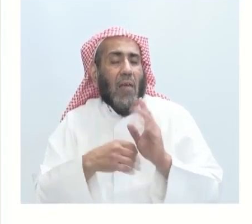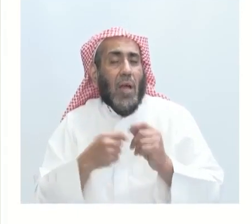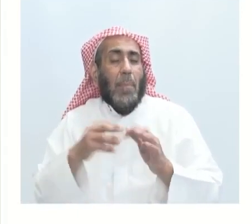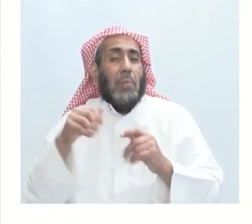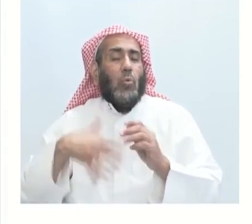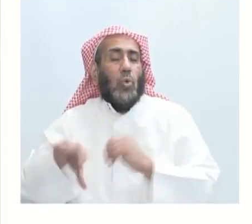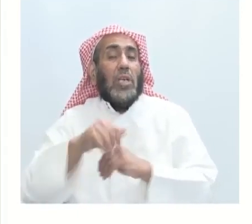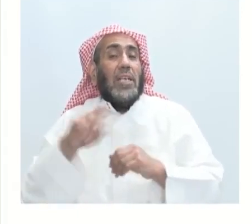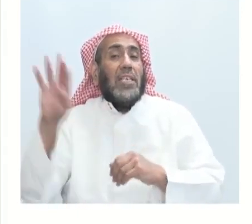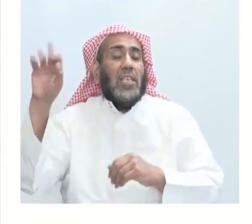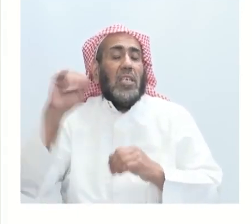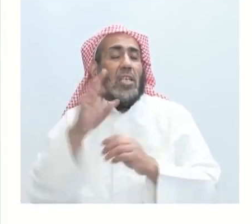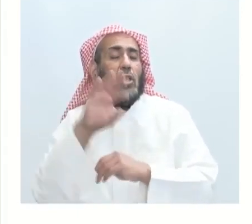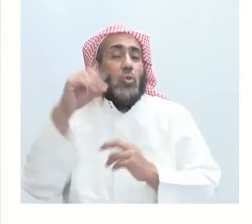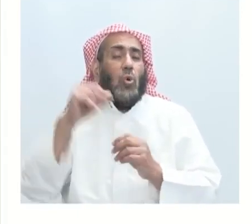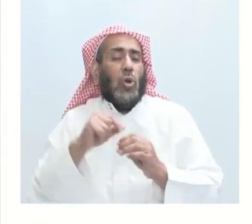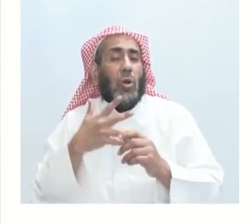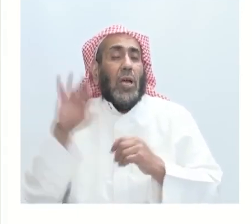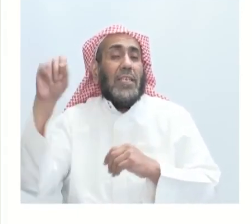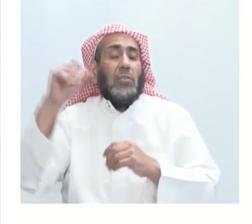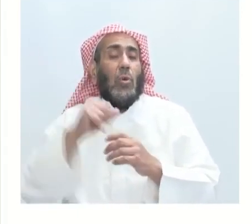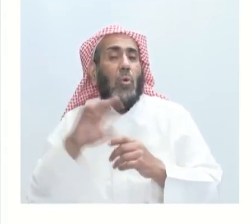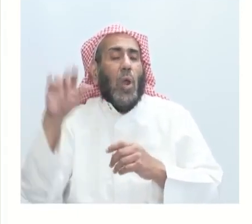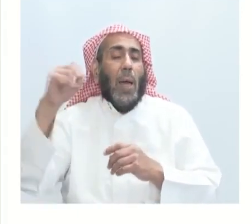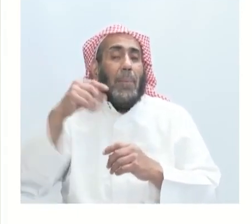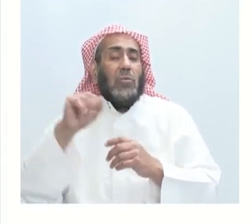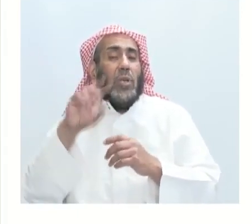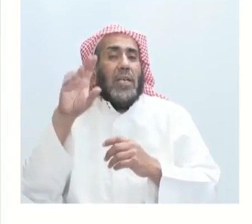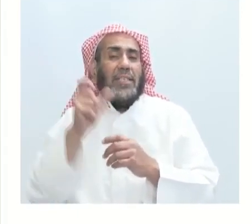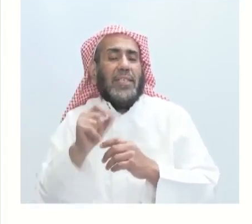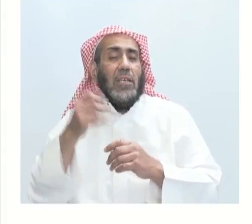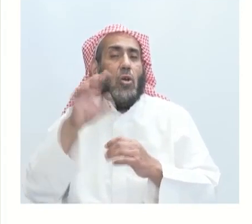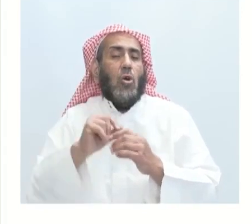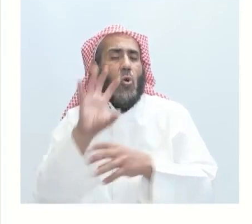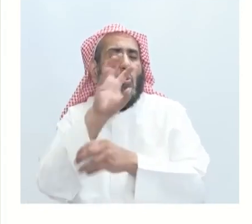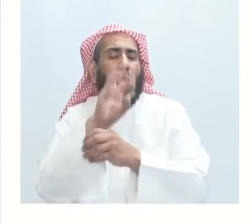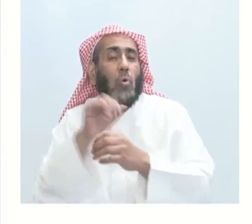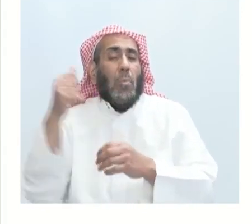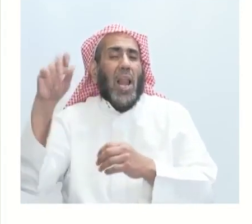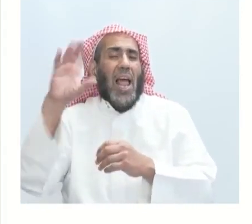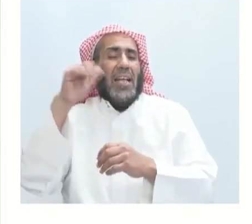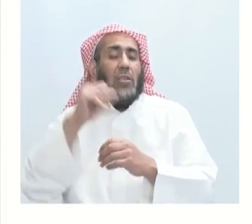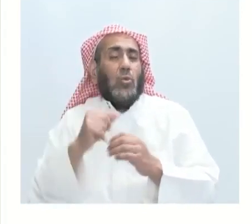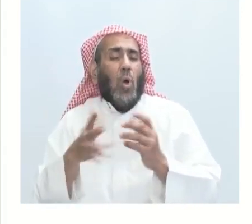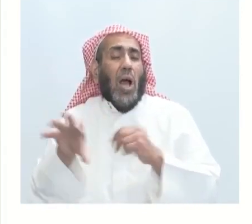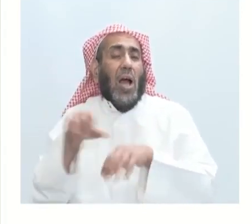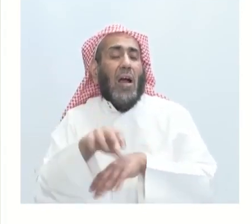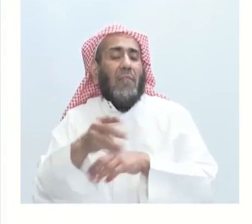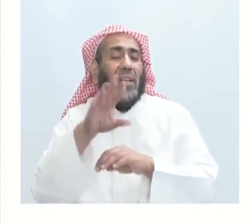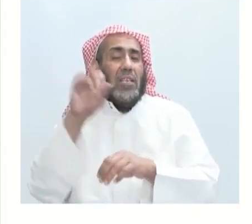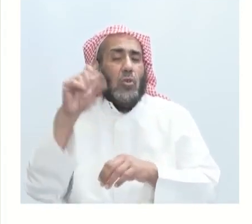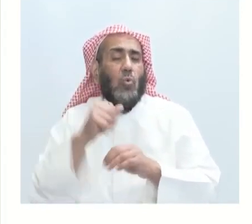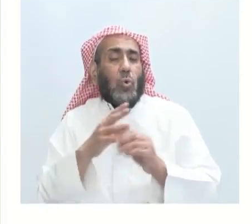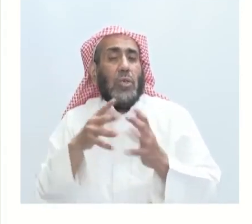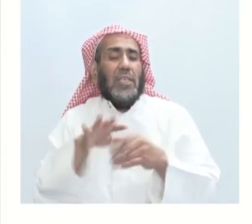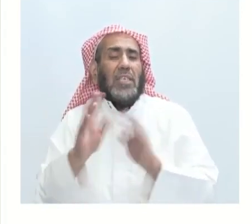الوطني شجره الدر ومن النمط العربي قيس لبنى والعباس والناصر وغروب الاندلس وقافله النور واستمد من الادب الشعبي